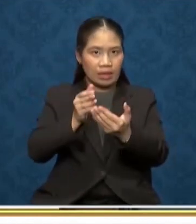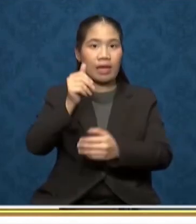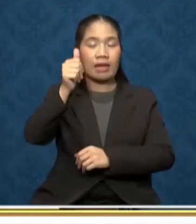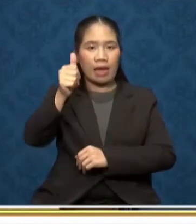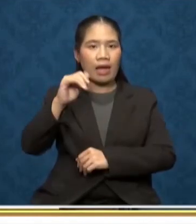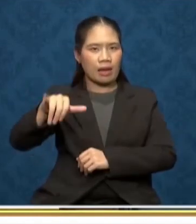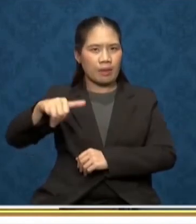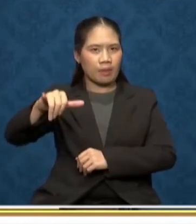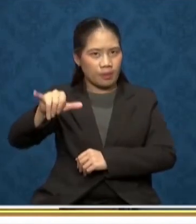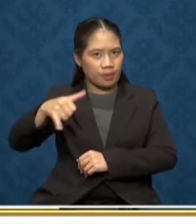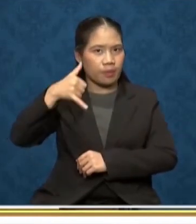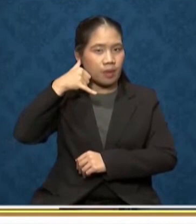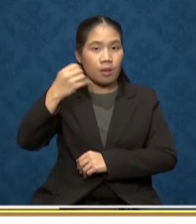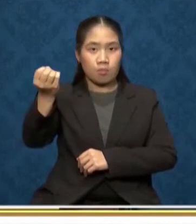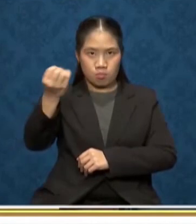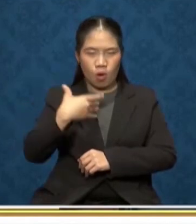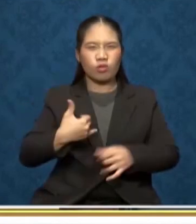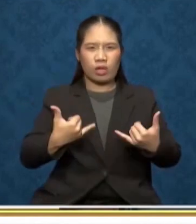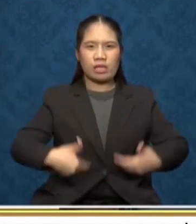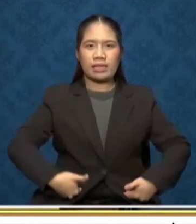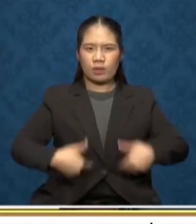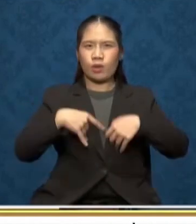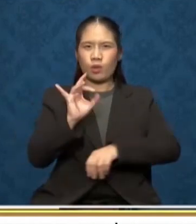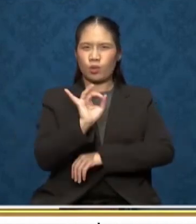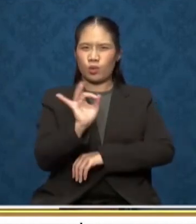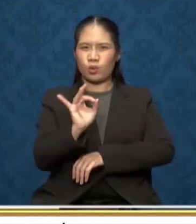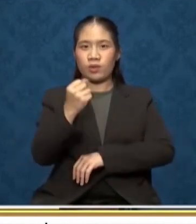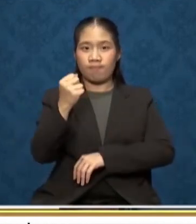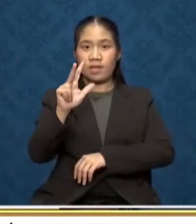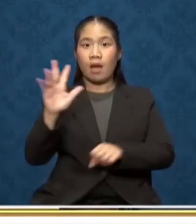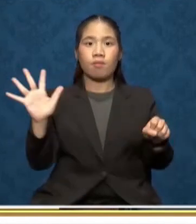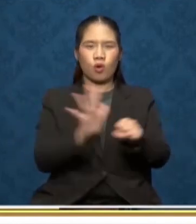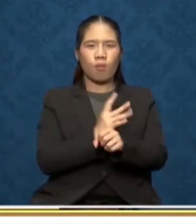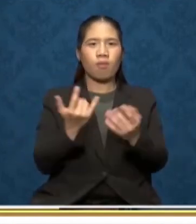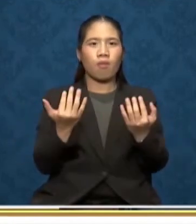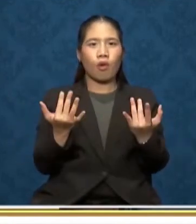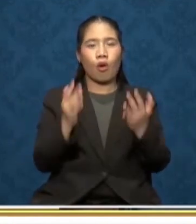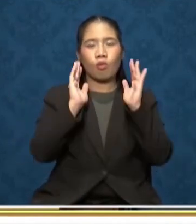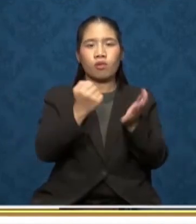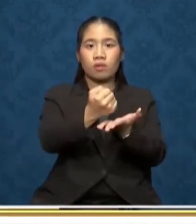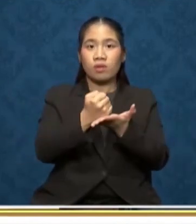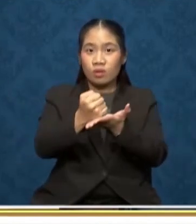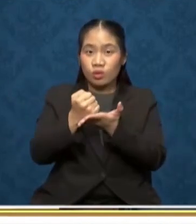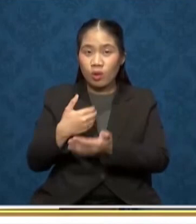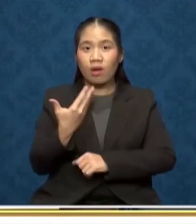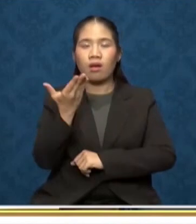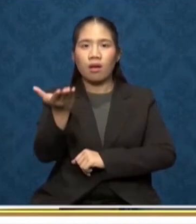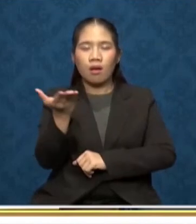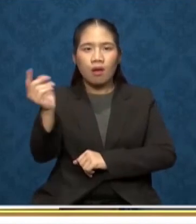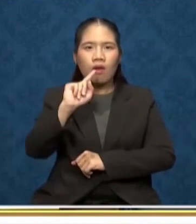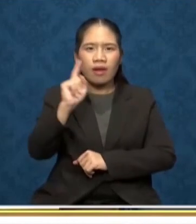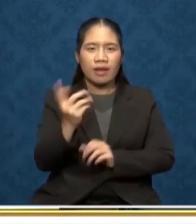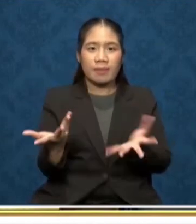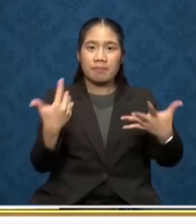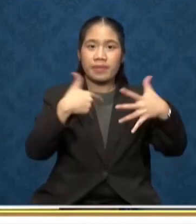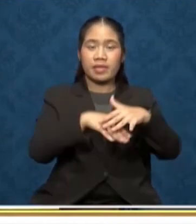น้ยนยนวายัม ชีวิตครบั้ 13 คนแต่วา รอคอยกช่วยเหลอ Samuelน้องก็ขอควช่วยเห delegateผมว่าประส